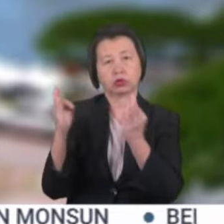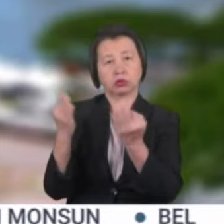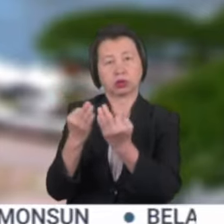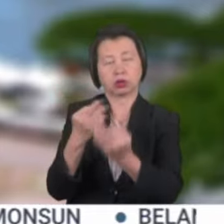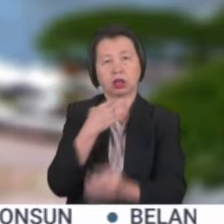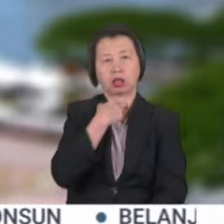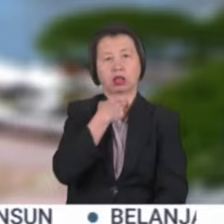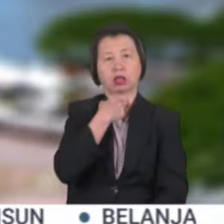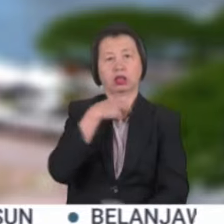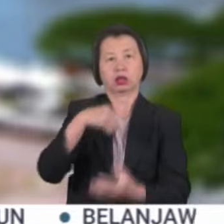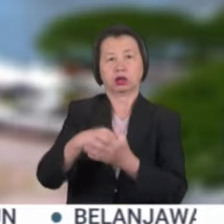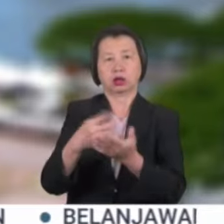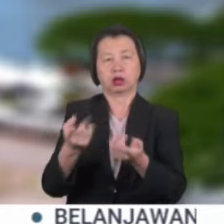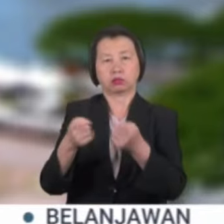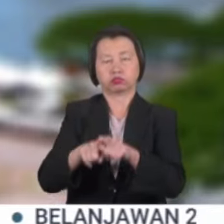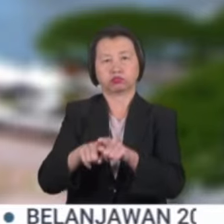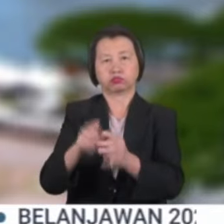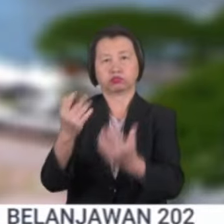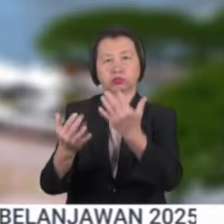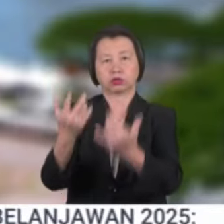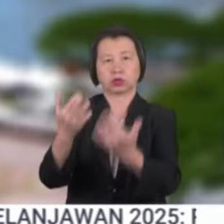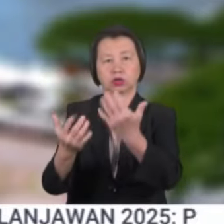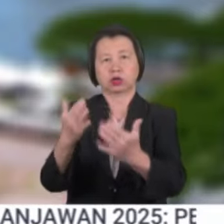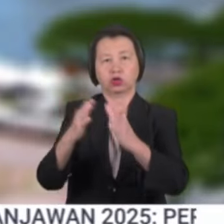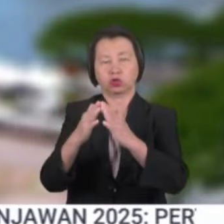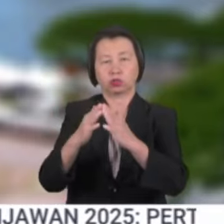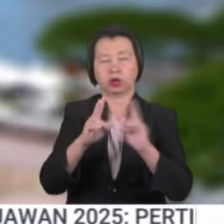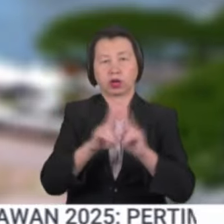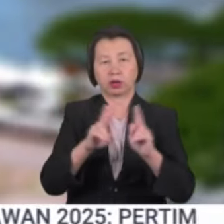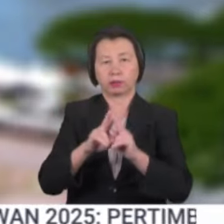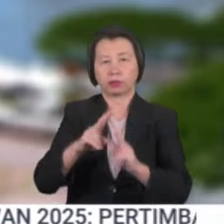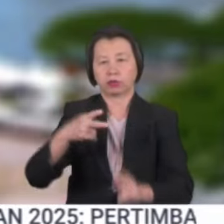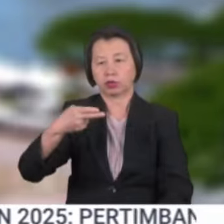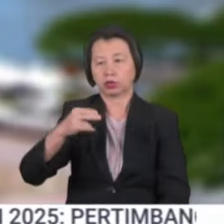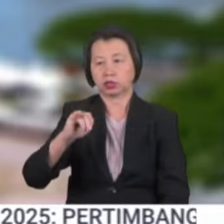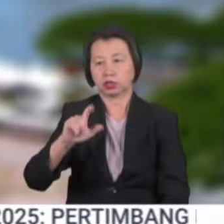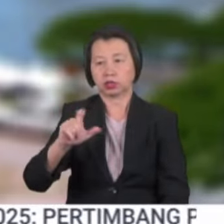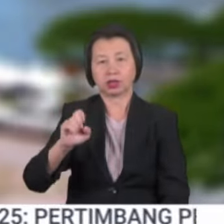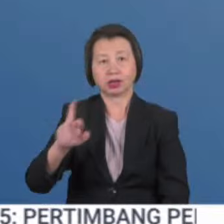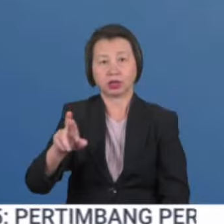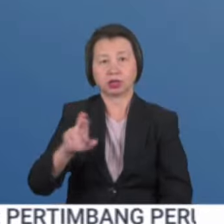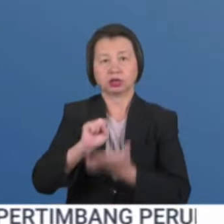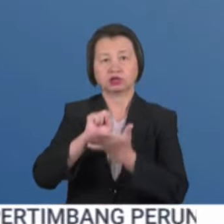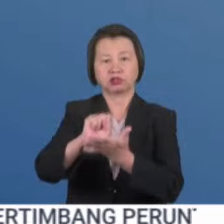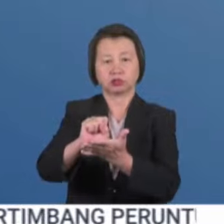yang terjejas dalam insiden kebakaran rumah di Kampung Hilir Sibu.